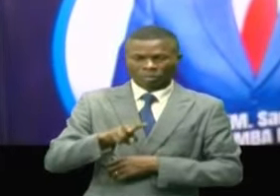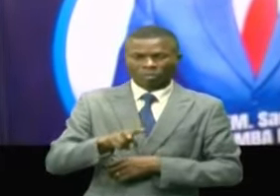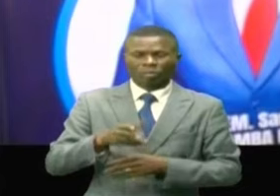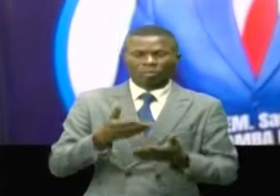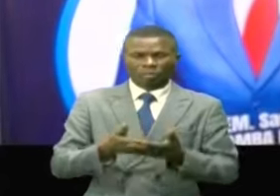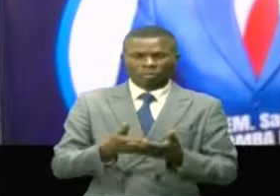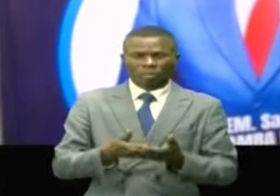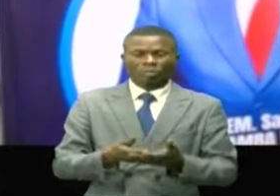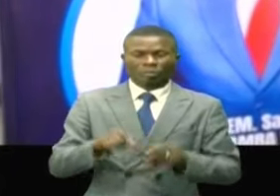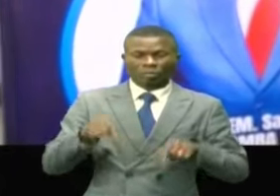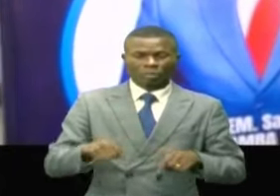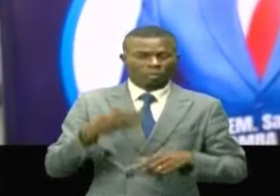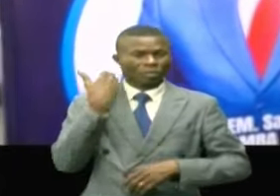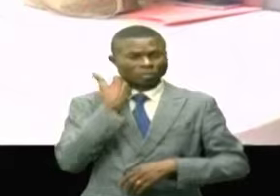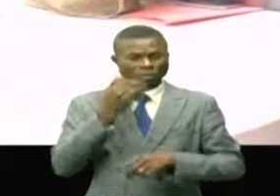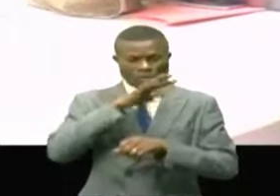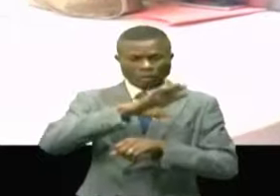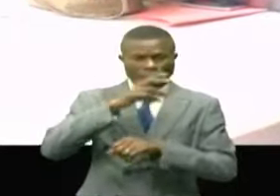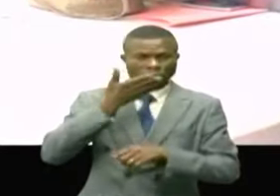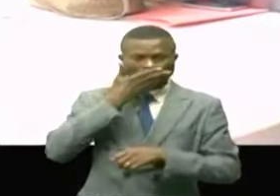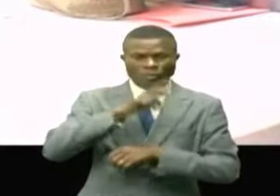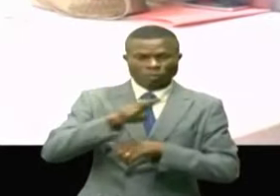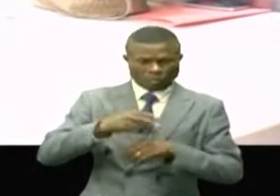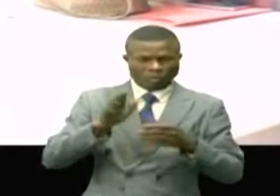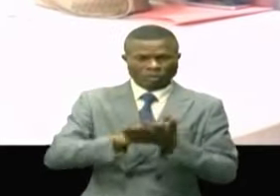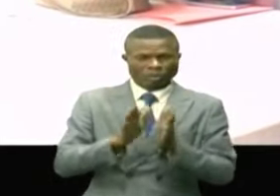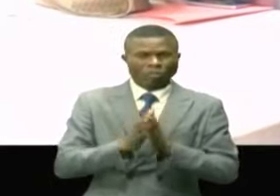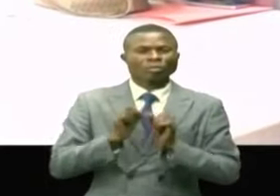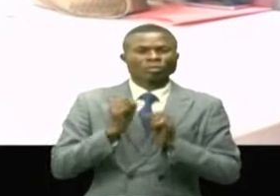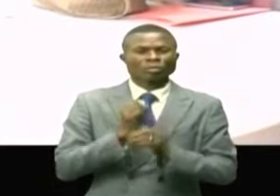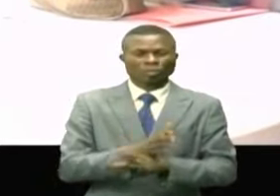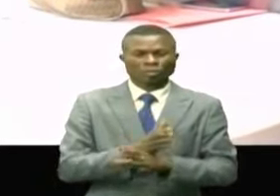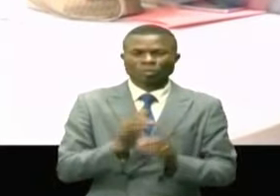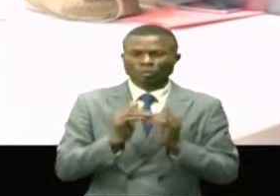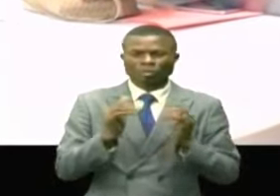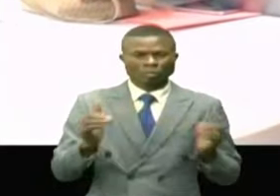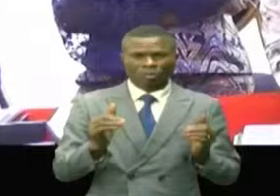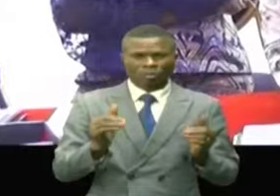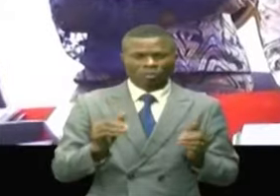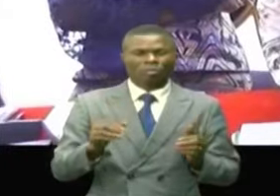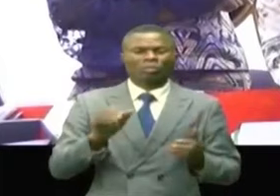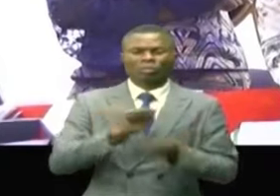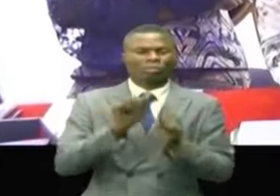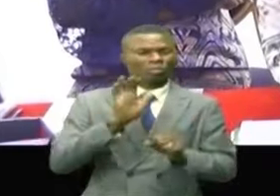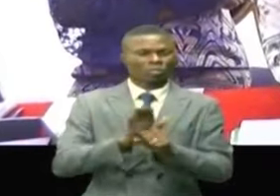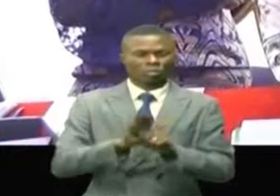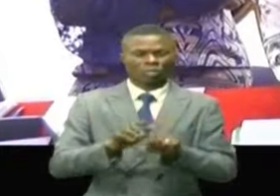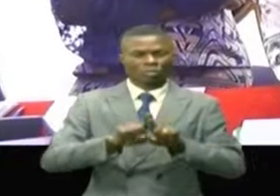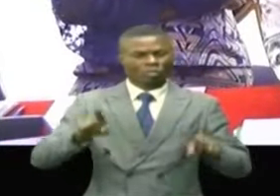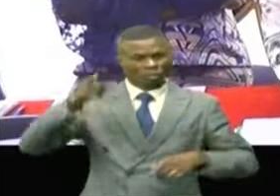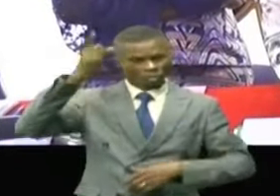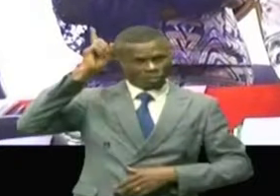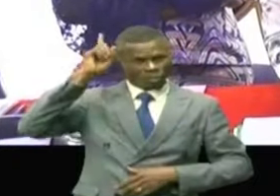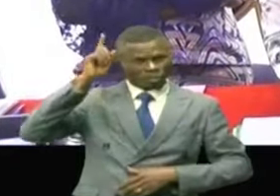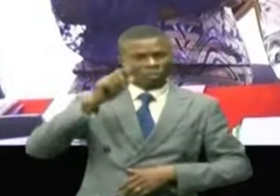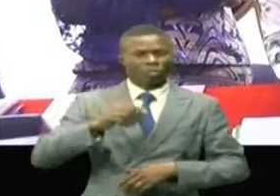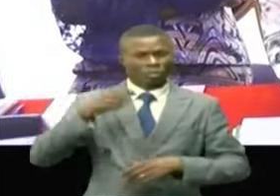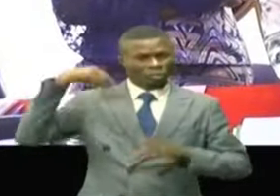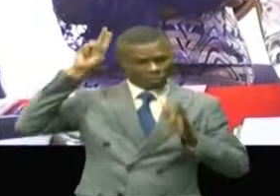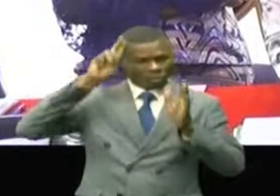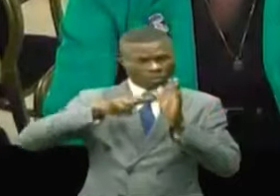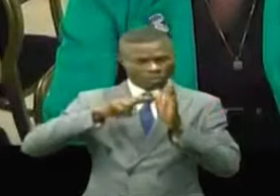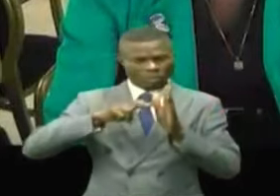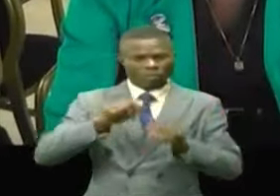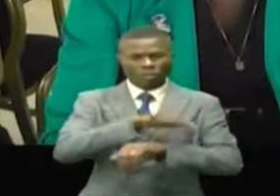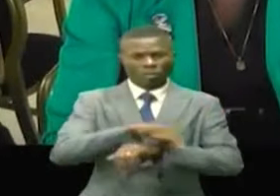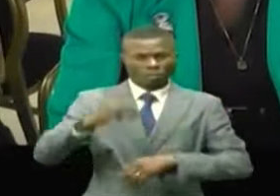s'est stabilisé nous n'avons pas beaucoup de cas comme avant le gouvernement le ministère de la Santé